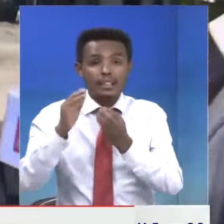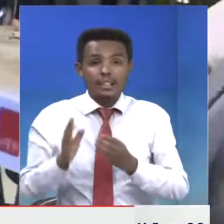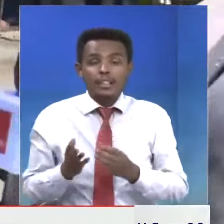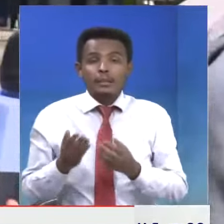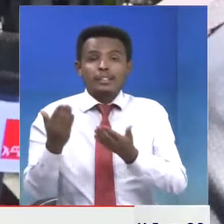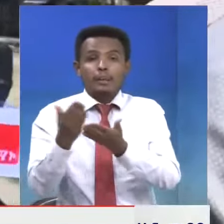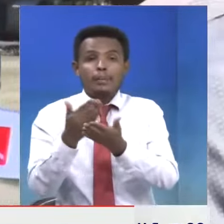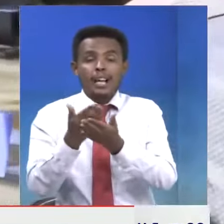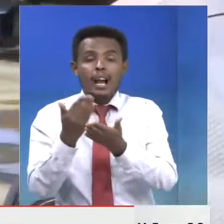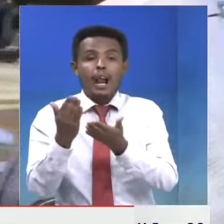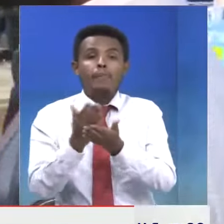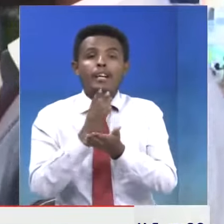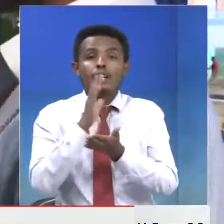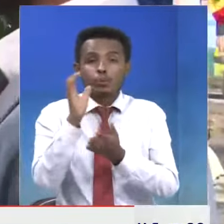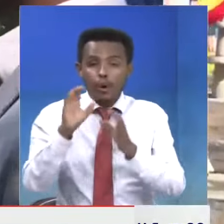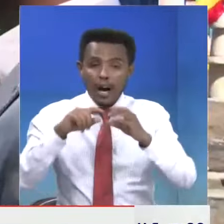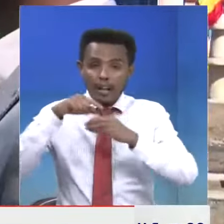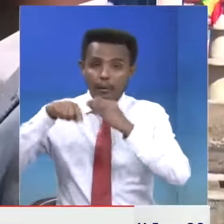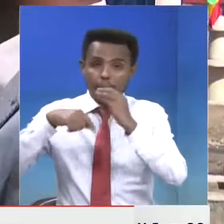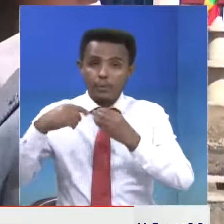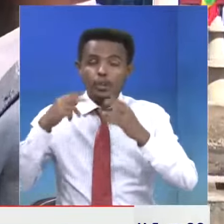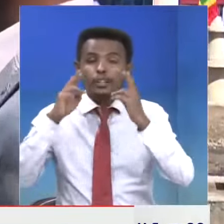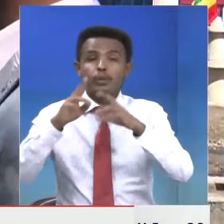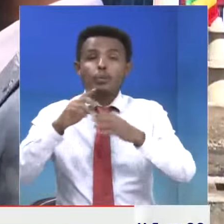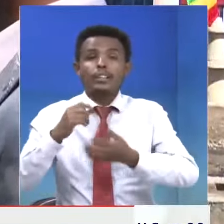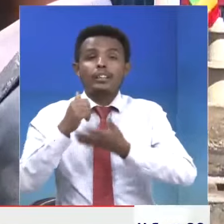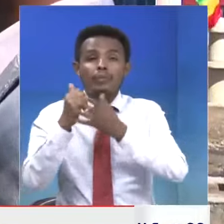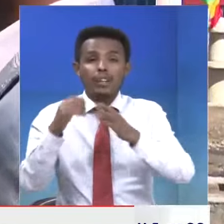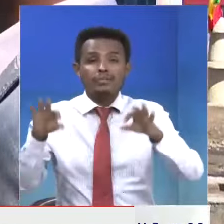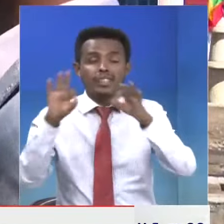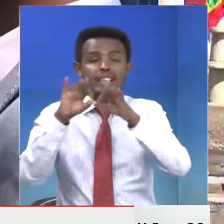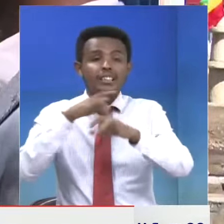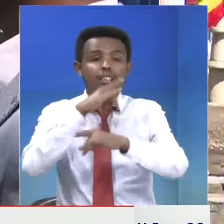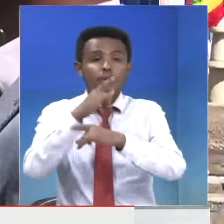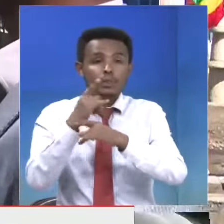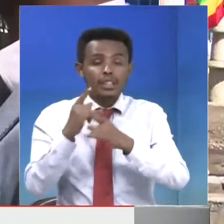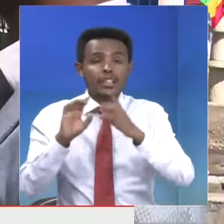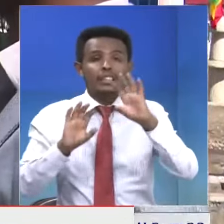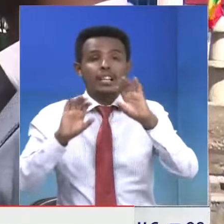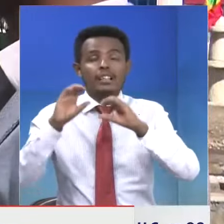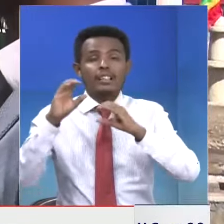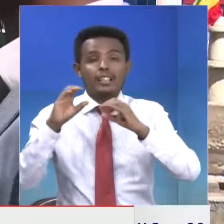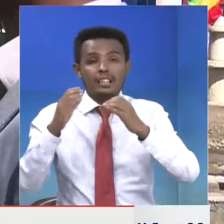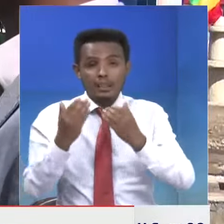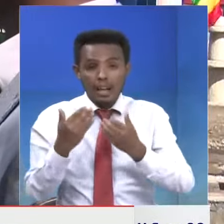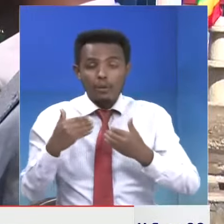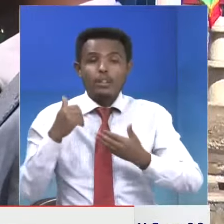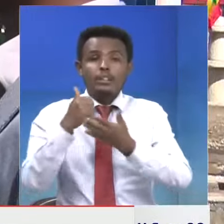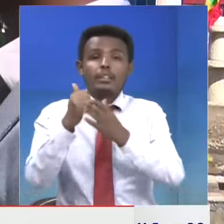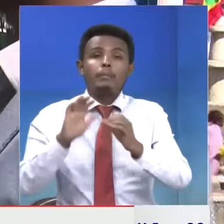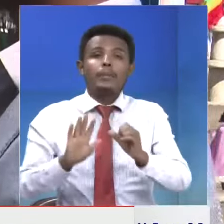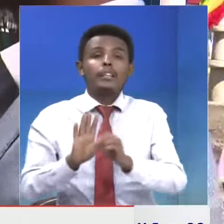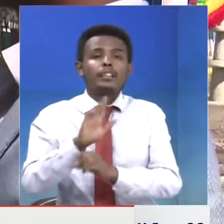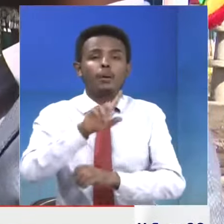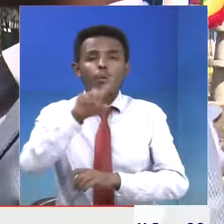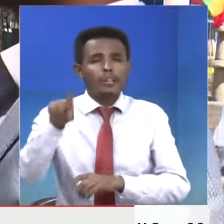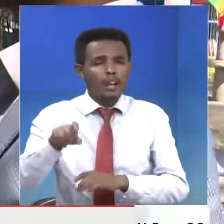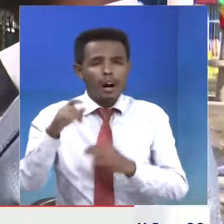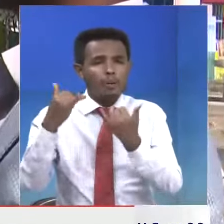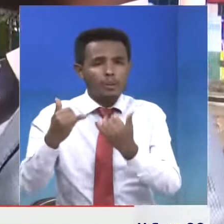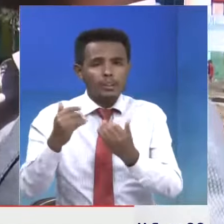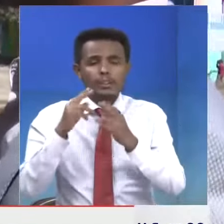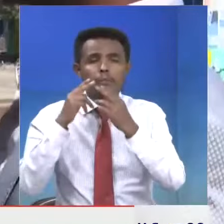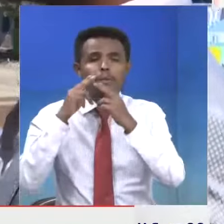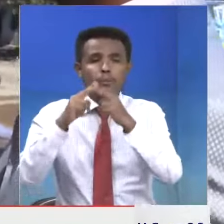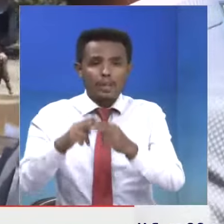ያላመረቱም አካባቢዎች አሉና አስቸኳይ ድጋፍ ያስፈልጋቸዋል ለዜጎች። ከዚህ አንጻር እየተደረገ ያለው ድጋፍ ምን ይመስላል? በቂ ነው ወይ? እንደተባለው ይሄ ወራሪ